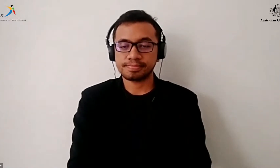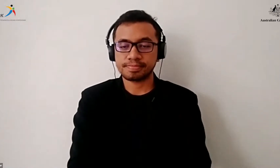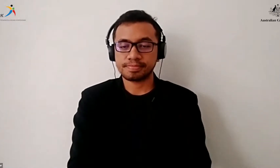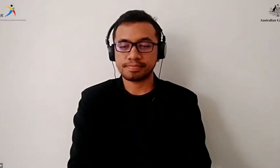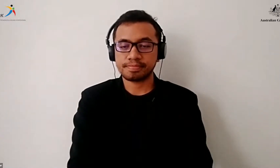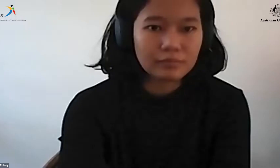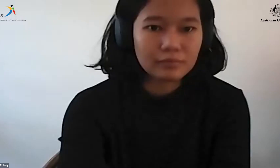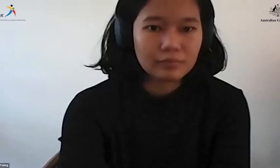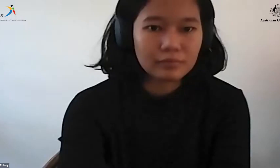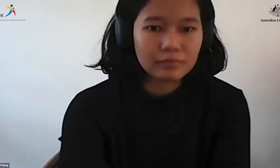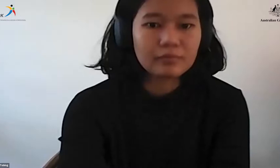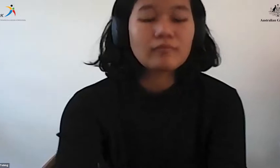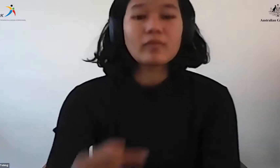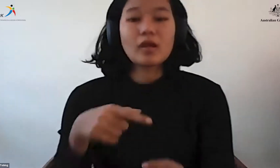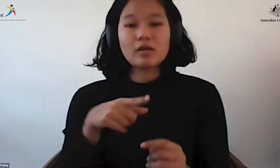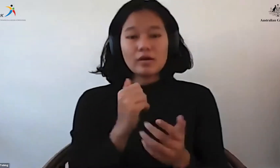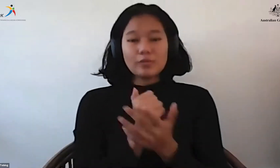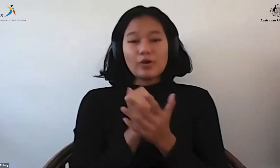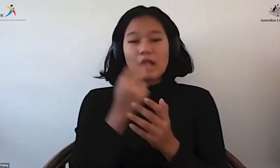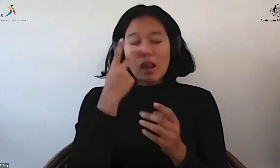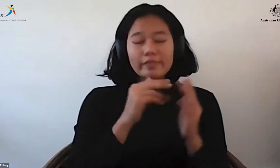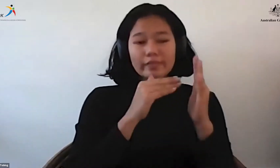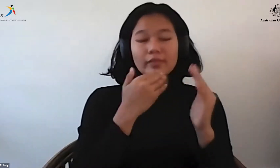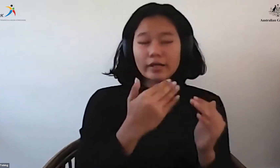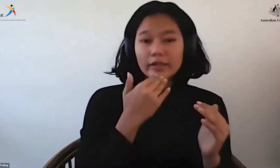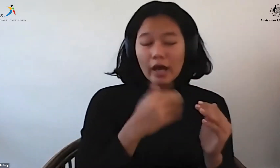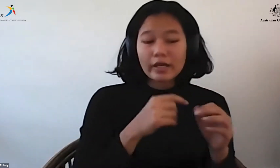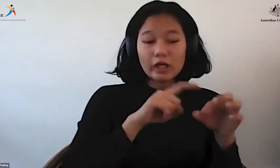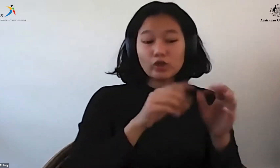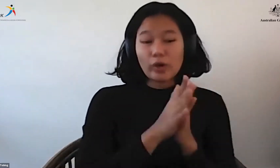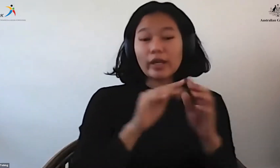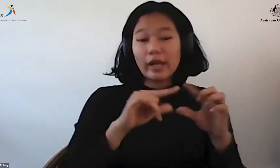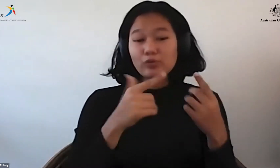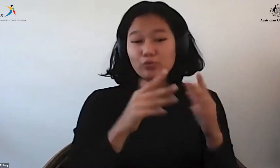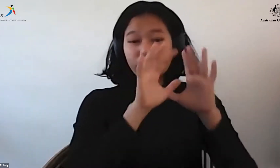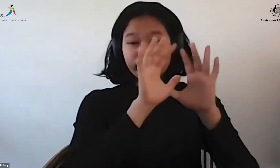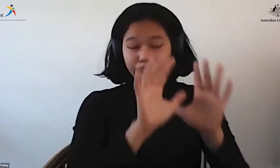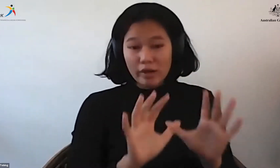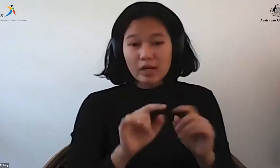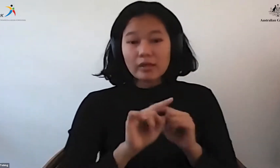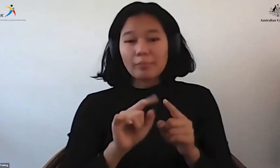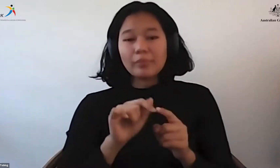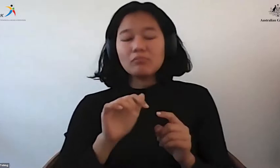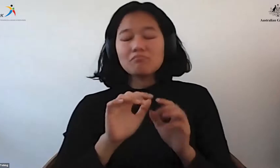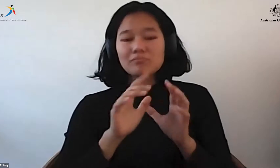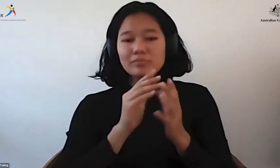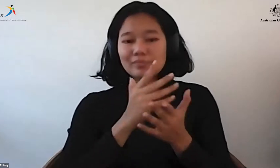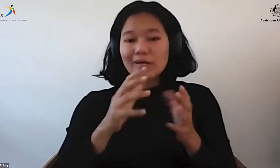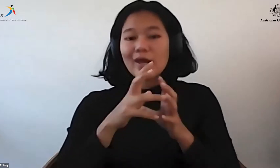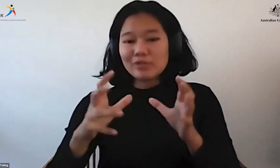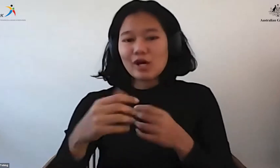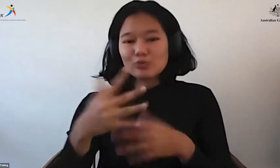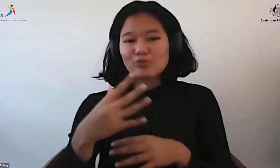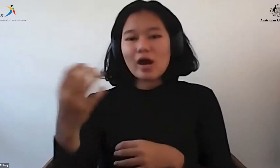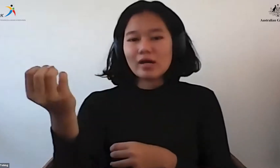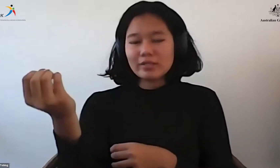ini kelihatannya sebagian besar sudah dijawab lisan tertulis oleh Budiah dan Pak Joko. Jadi